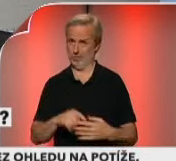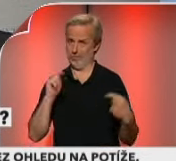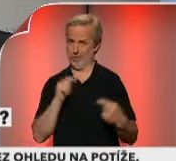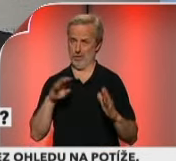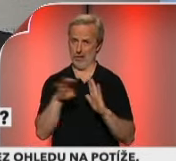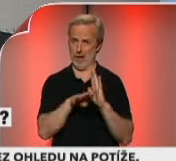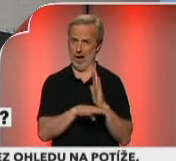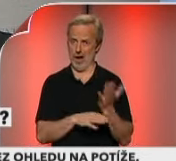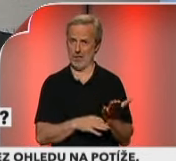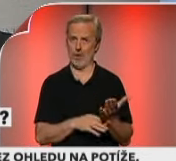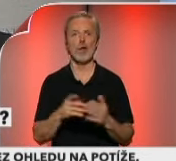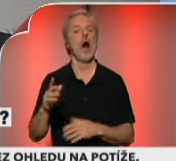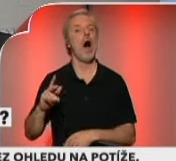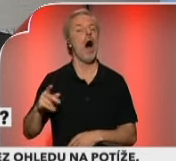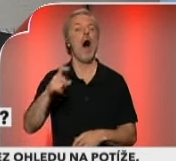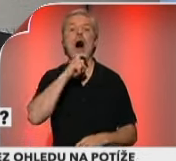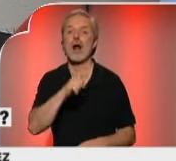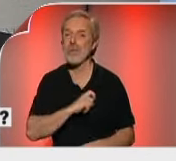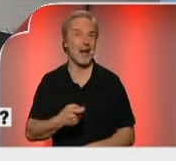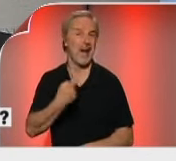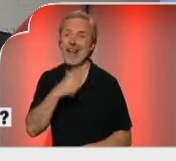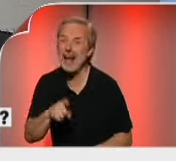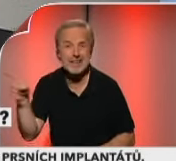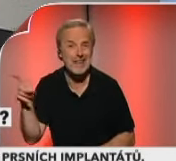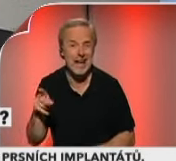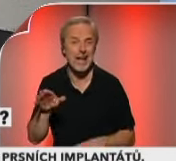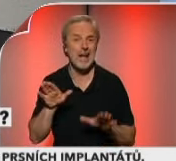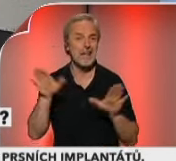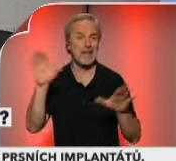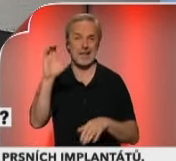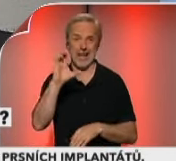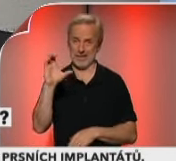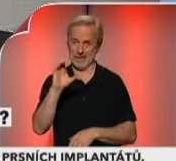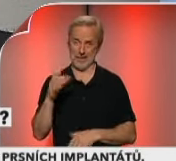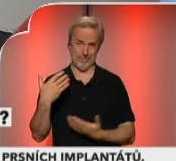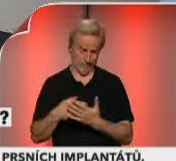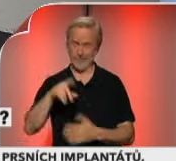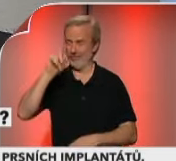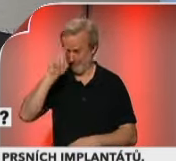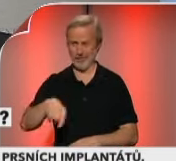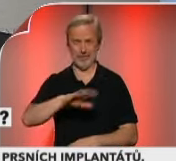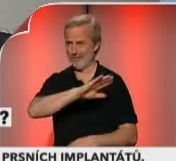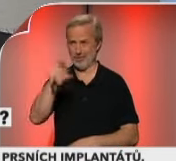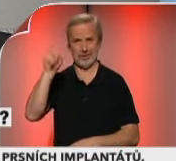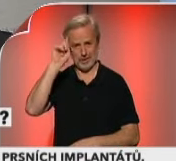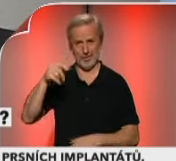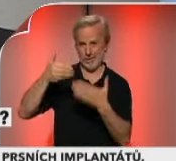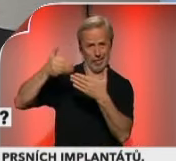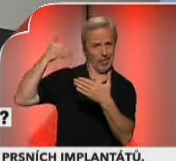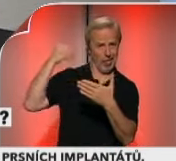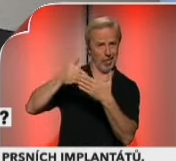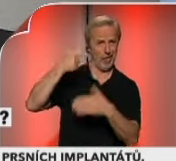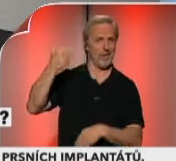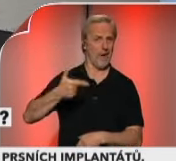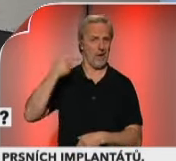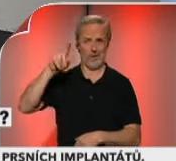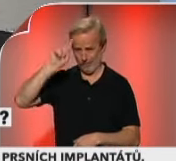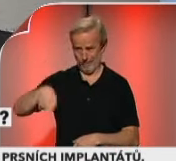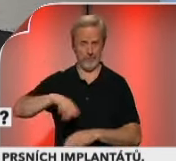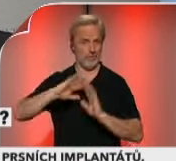eh generální štáb Armády České republiky To jsou všechno pochybnosti které jsou známé nejméně dva roky ale jestli se